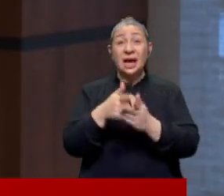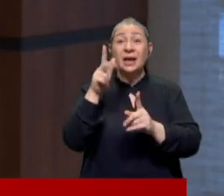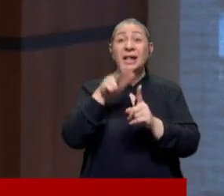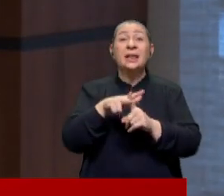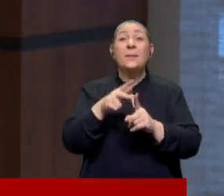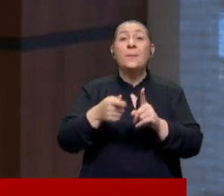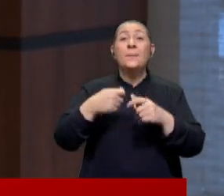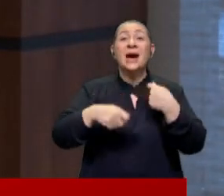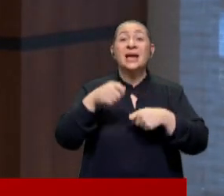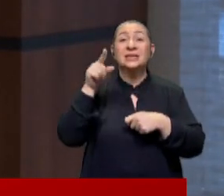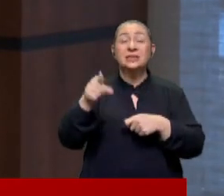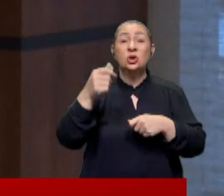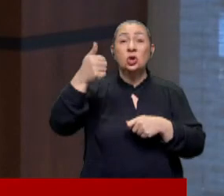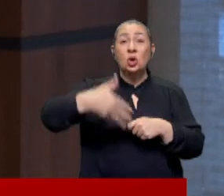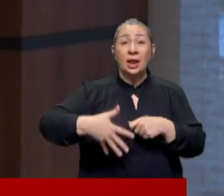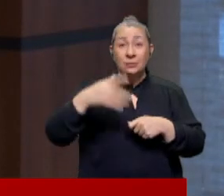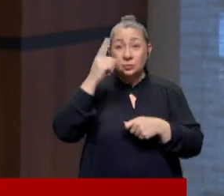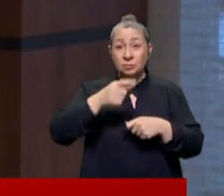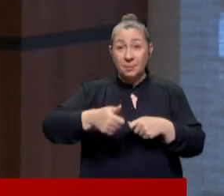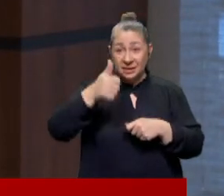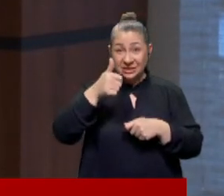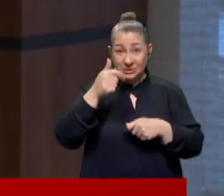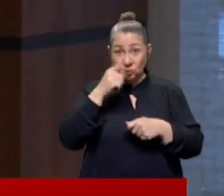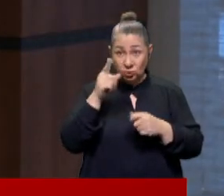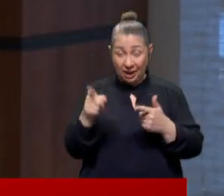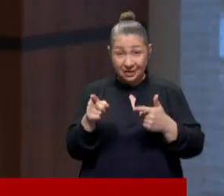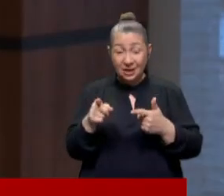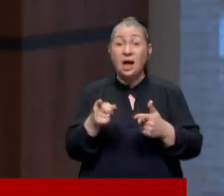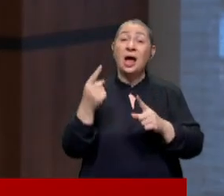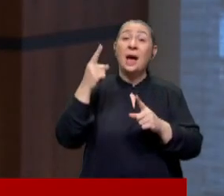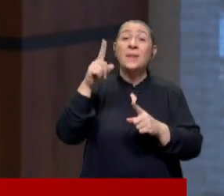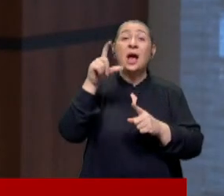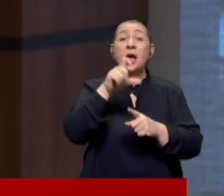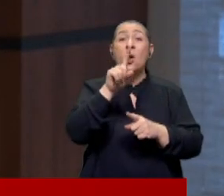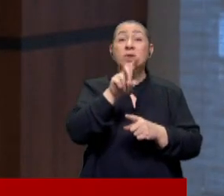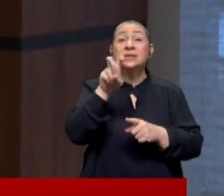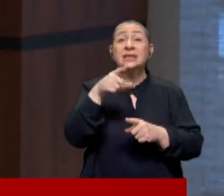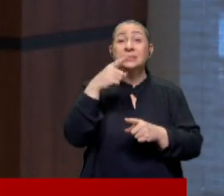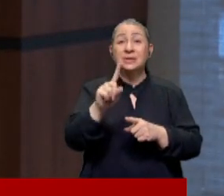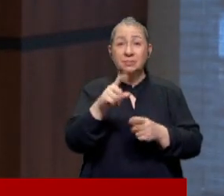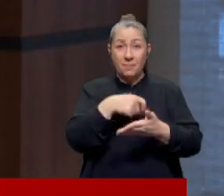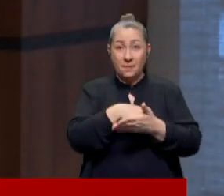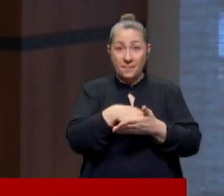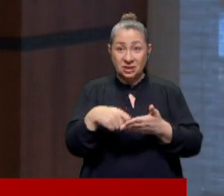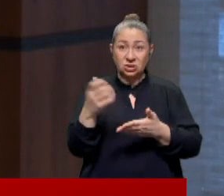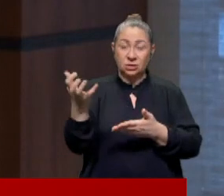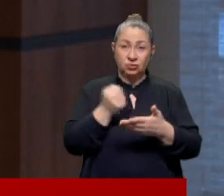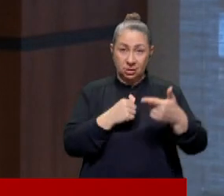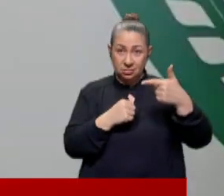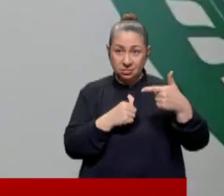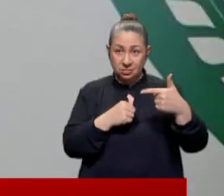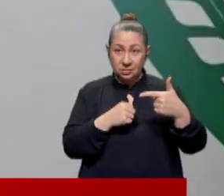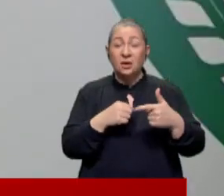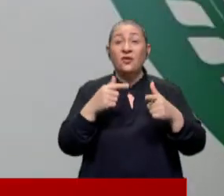Katılım Bankası'nın yönetim kurulu başkanı olduğu için aylık 18 bin liralık da ücretini